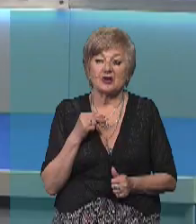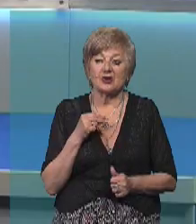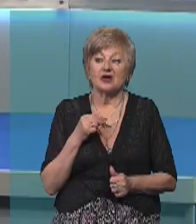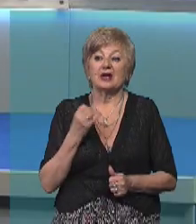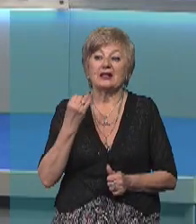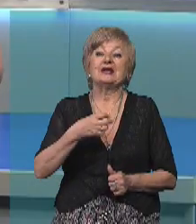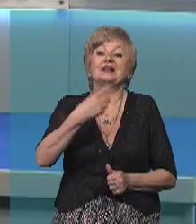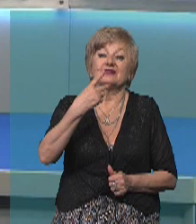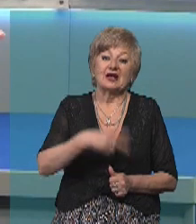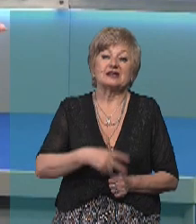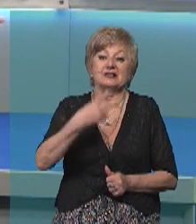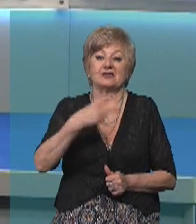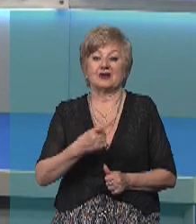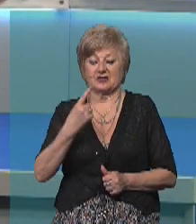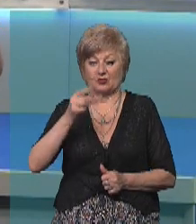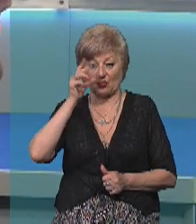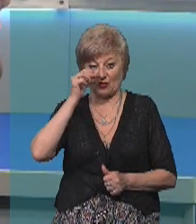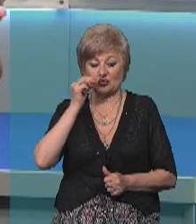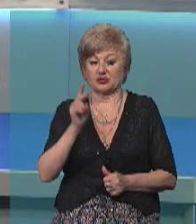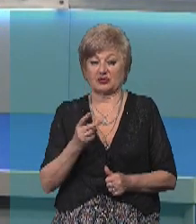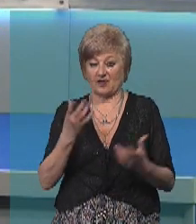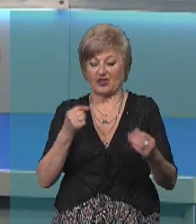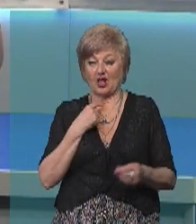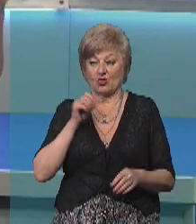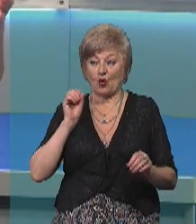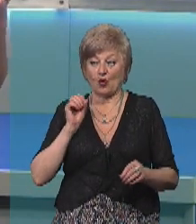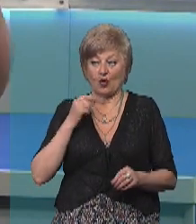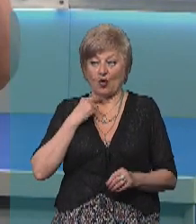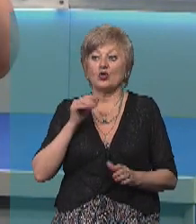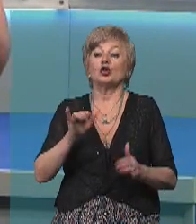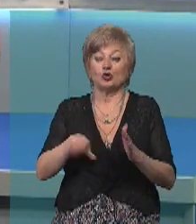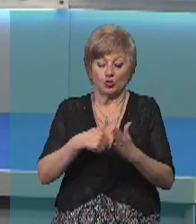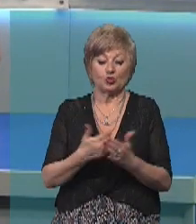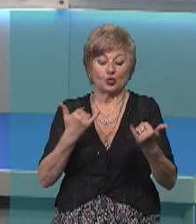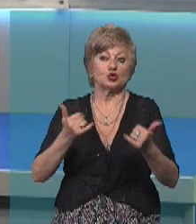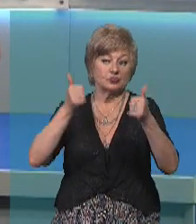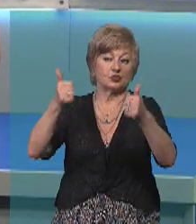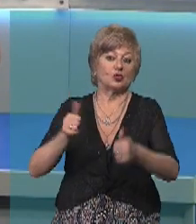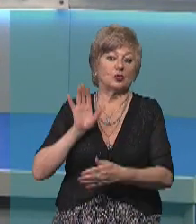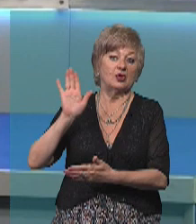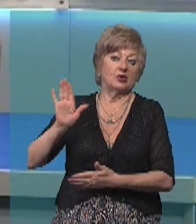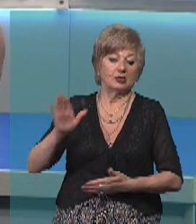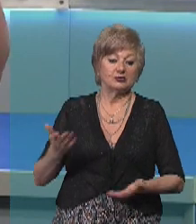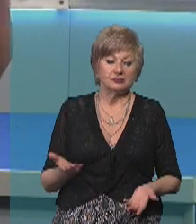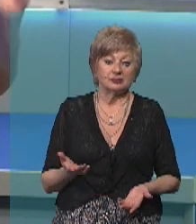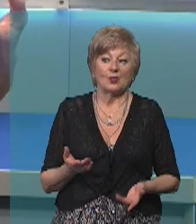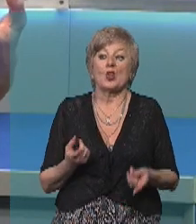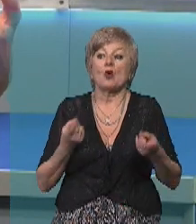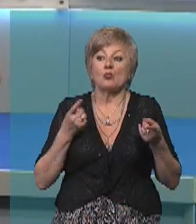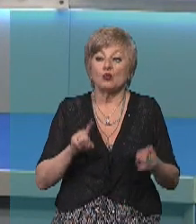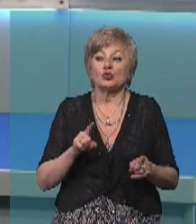і 20-го, і 21-го безпосередньо в день голосування. І навіть сьогодні. І досі сьогодні продовжують висіти.